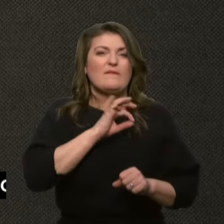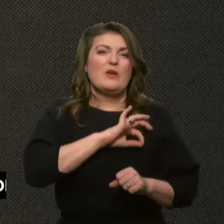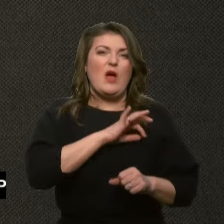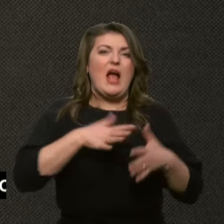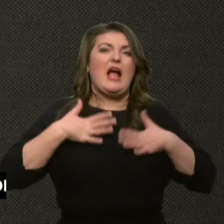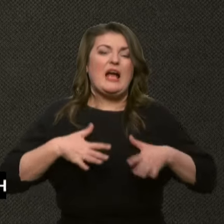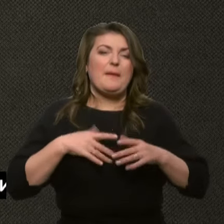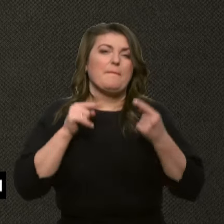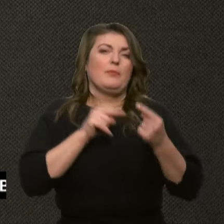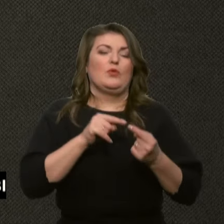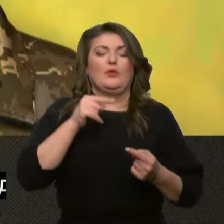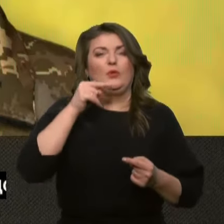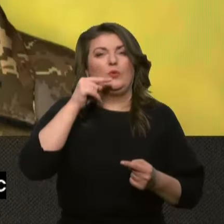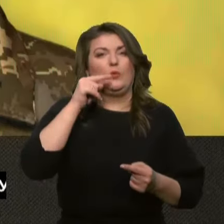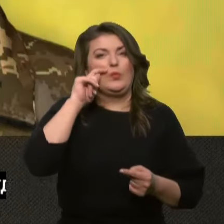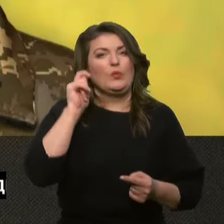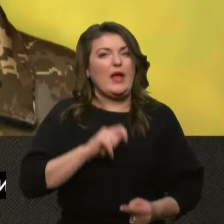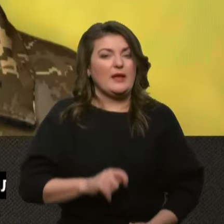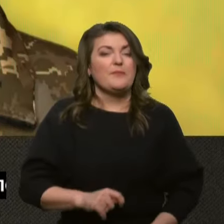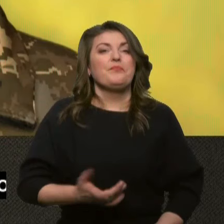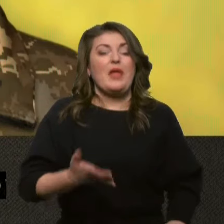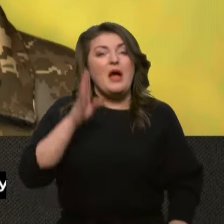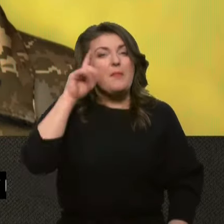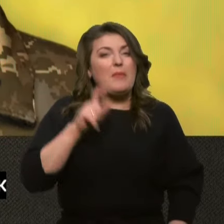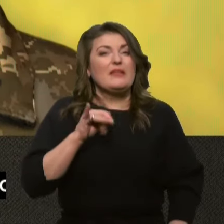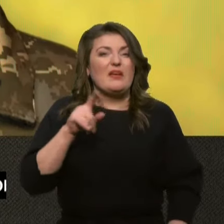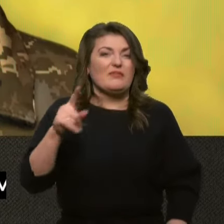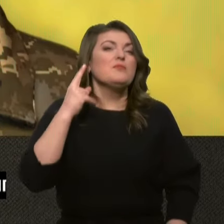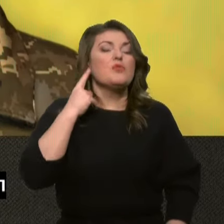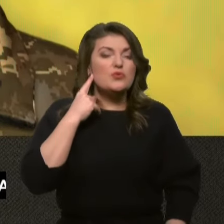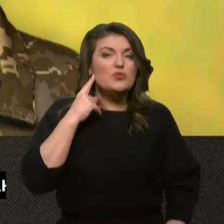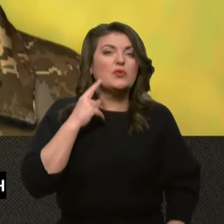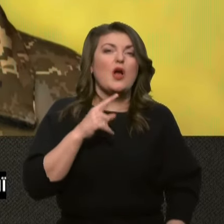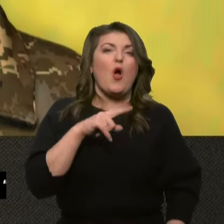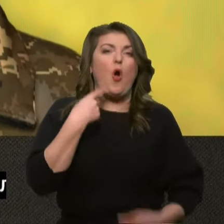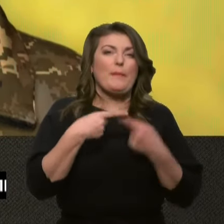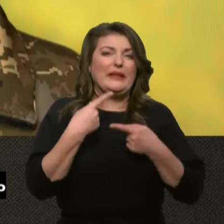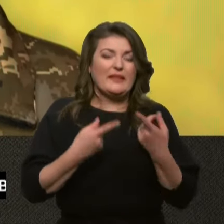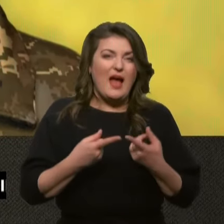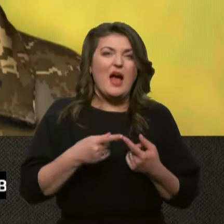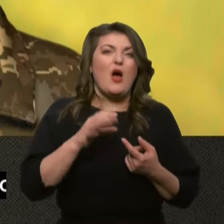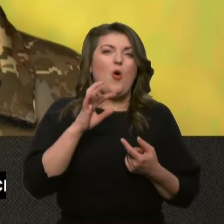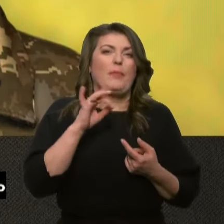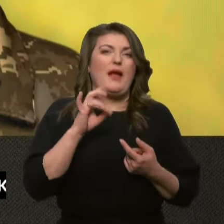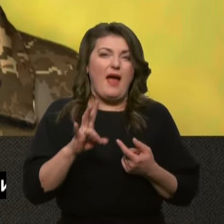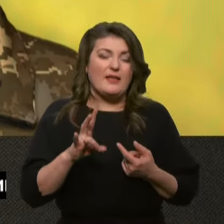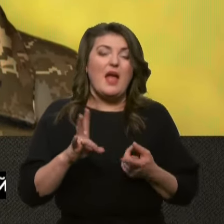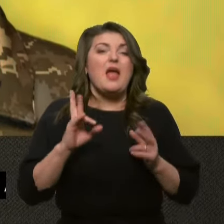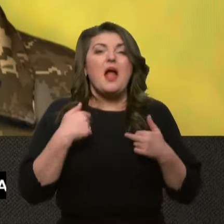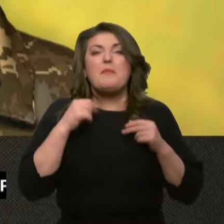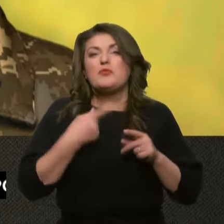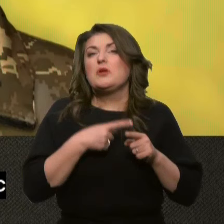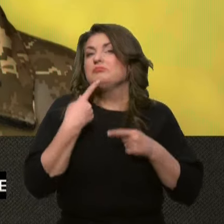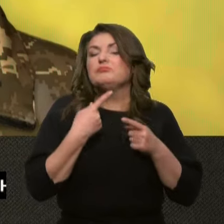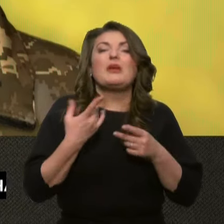використовувати Крим проти України. Пане Іване, ну от ми почули, власне, коментар О'Брайена. Як ми можемо це